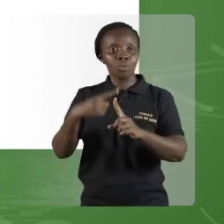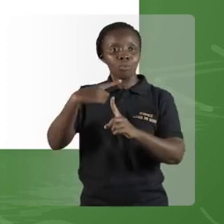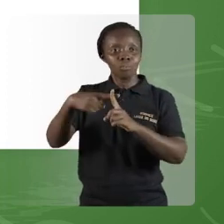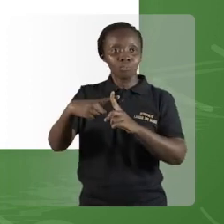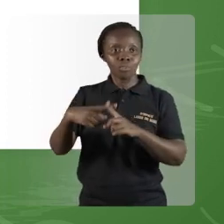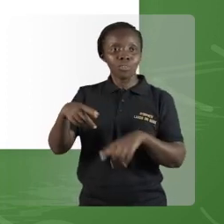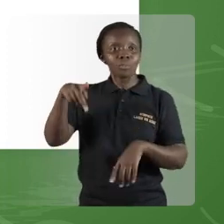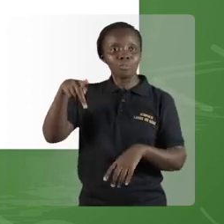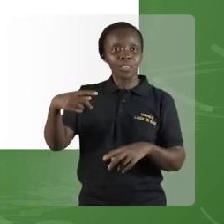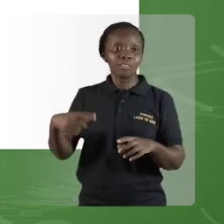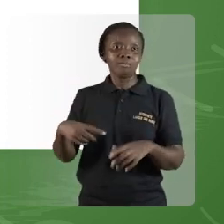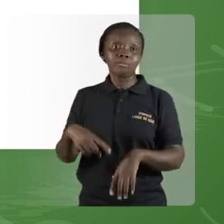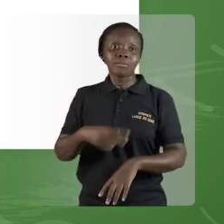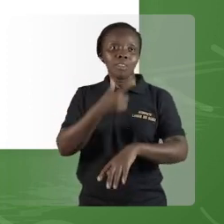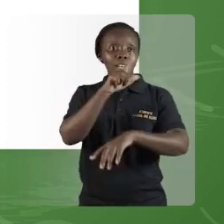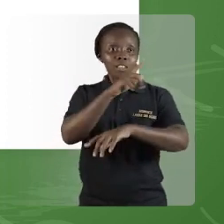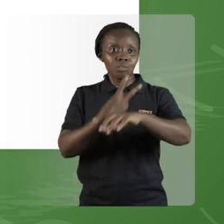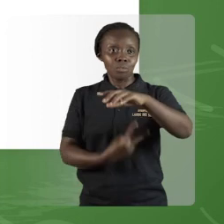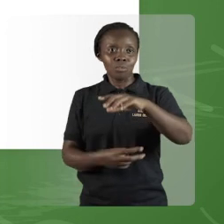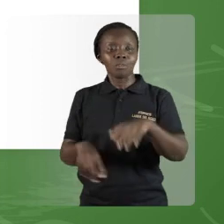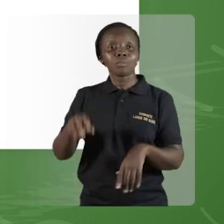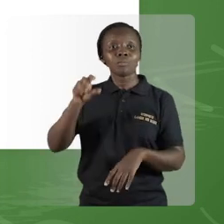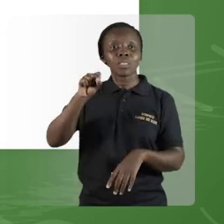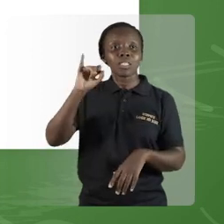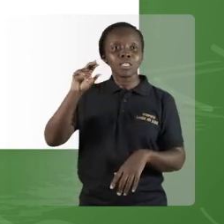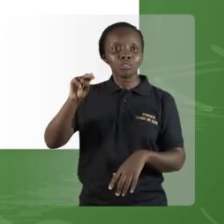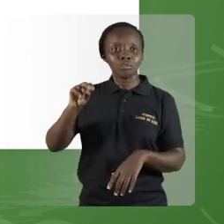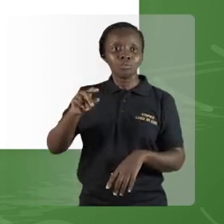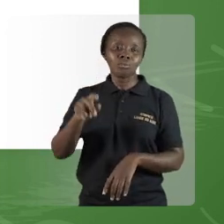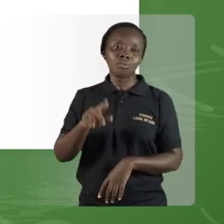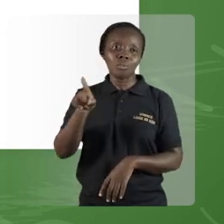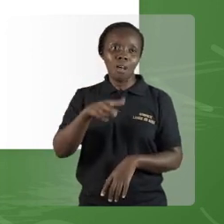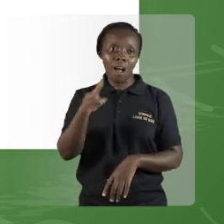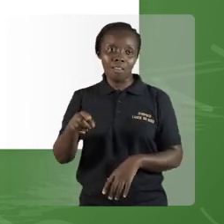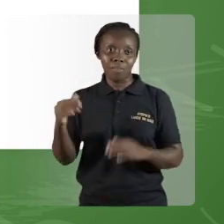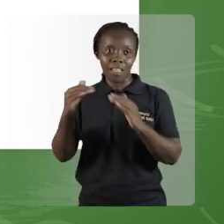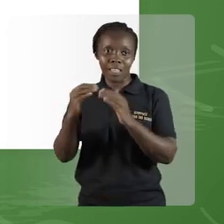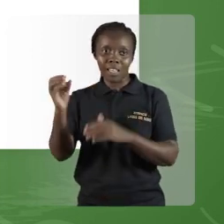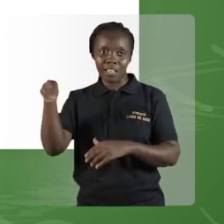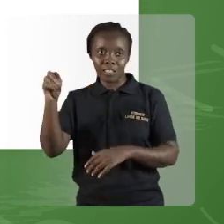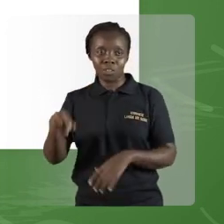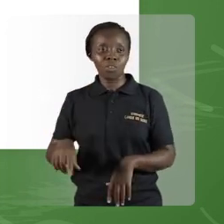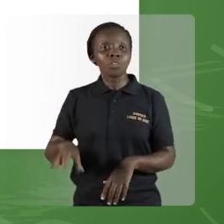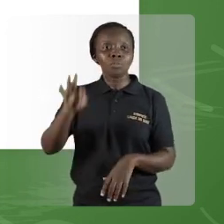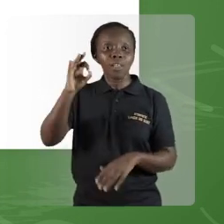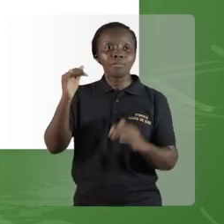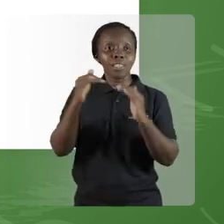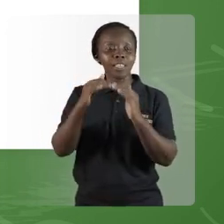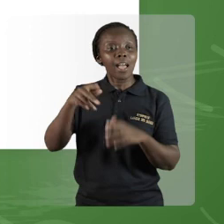alpha égale à 0. Ça veut dire que F égale à P fois sinus alpha.